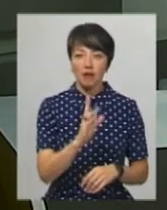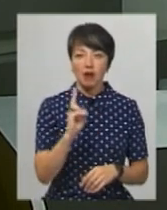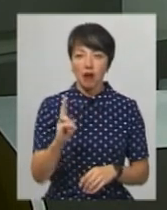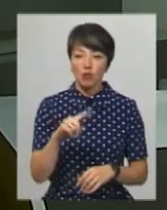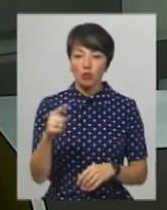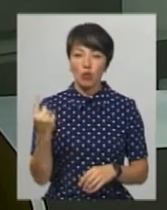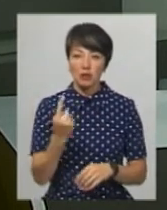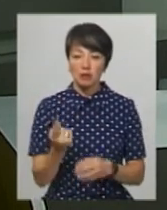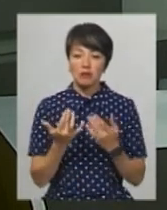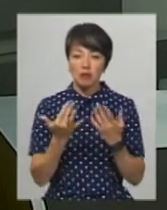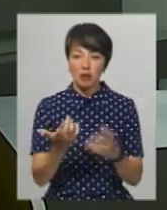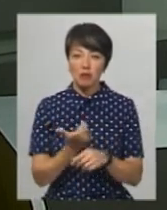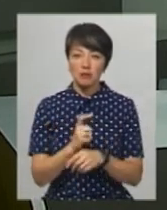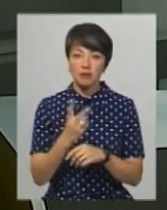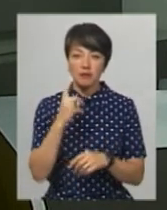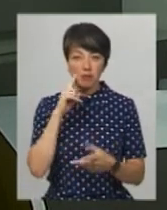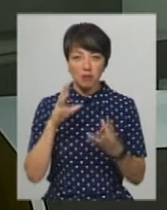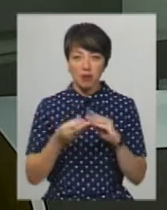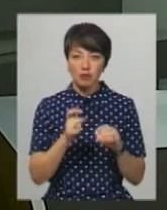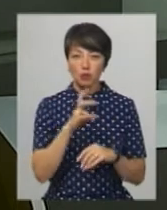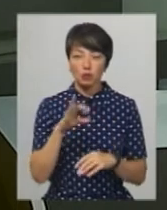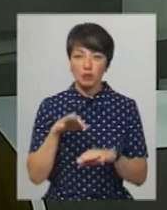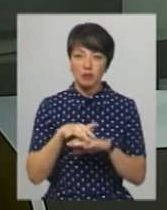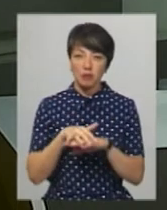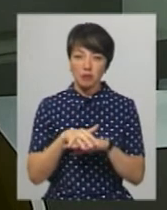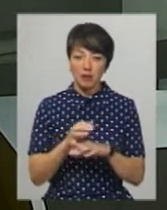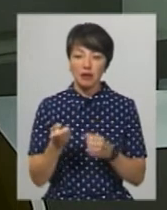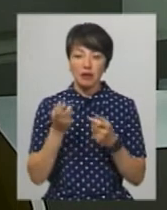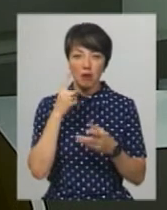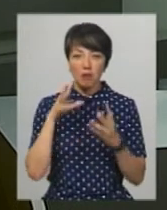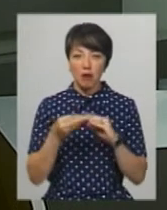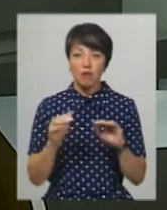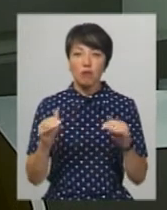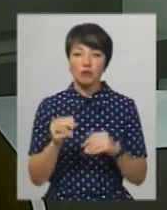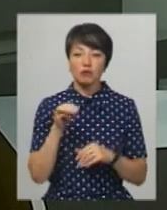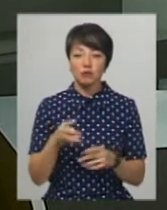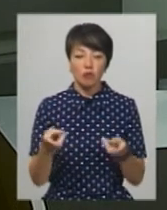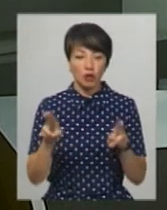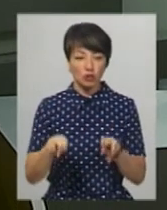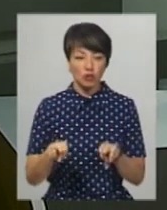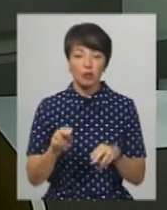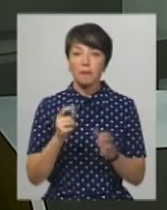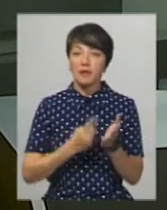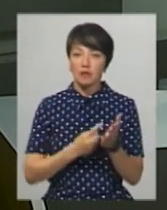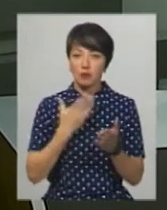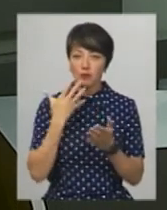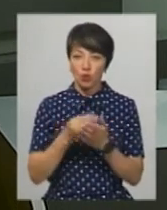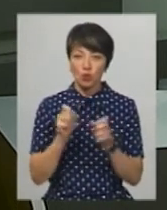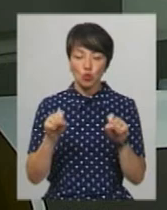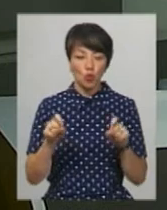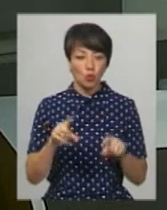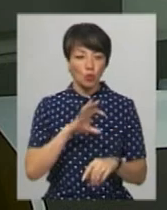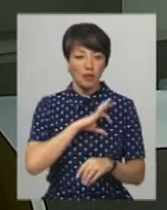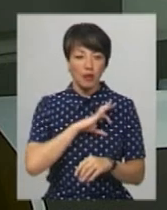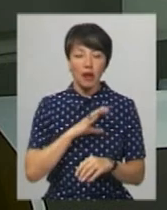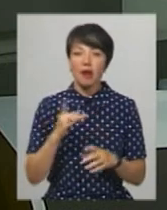Цвіль набрав максимальних 200 балів ЗНО з математики та на кілька балів менше з решти предметів, чим підтвердив свою золоту